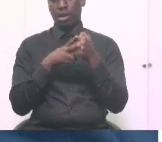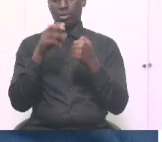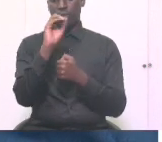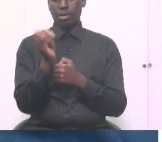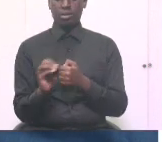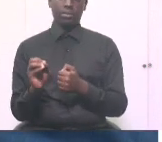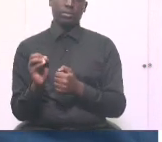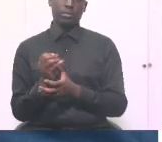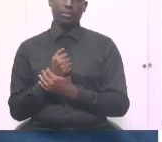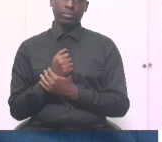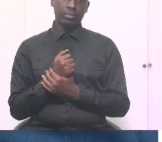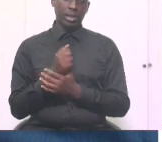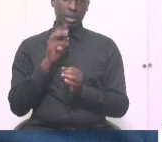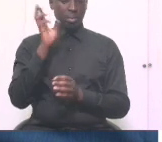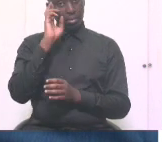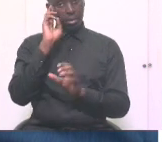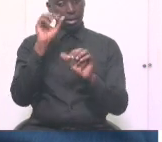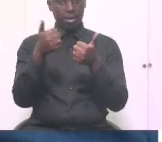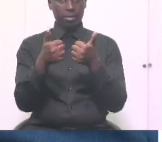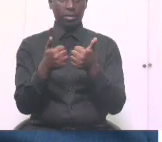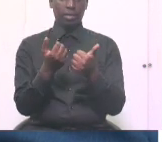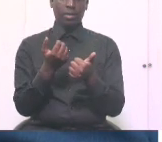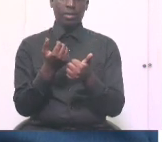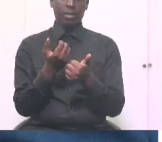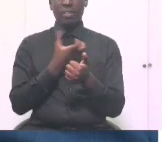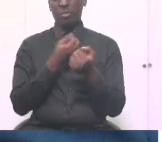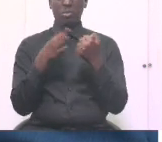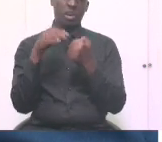ifite karindwi ku ijana nimba mbyibuka neza